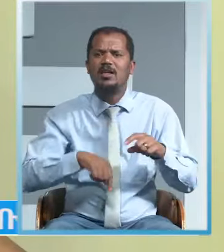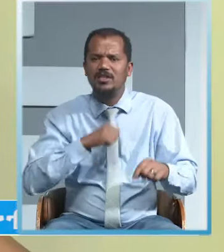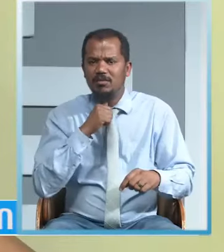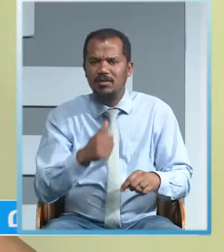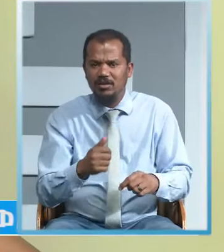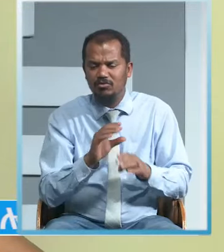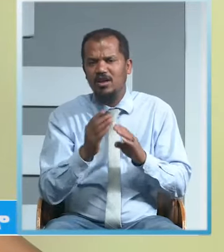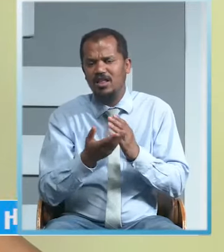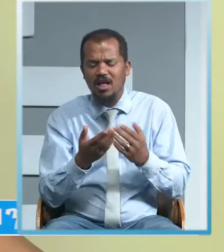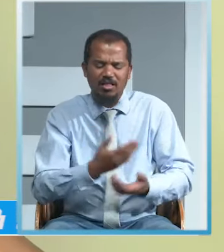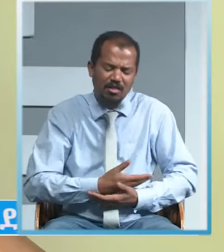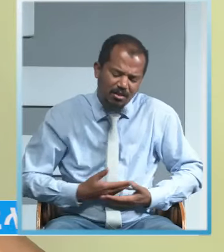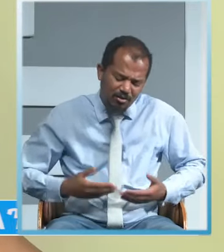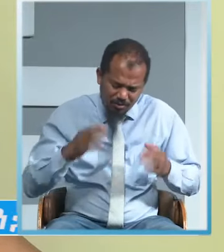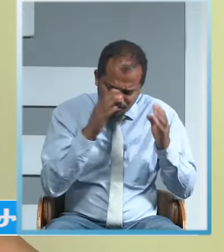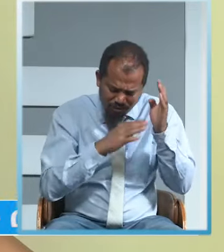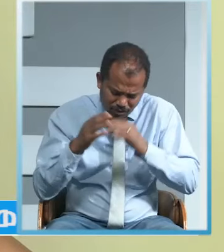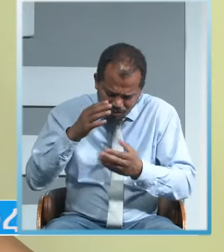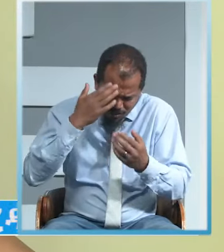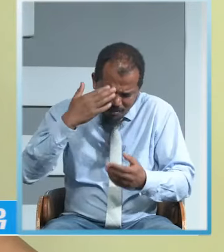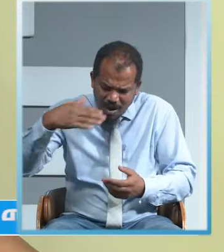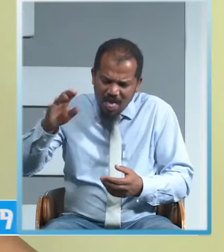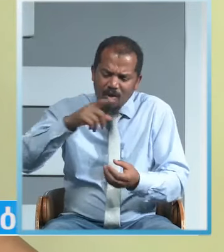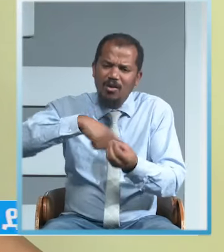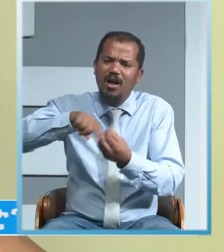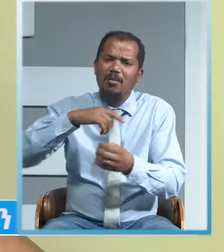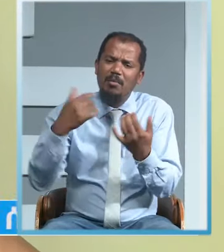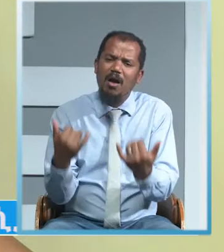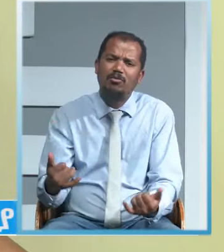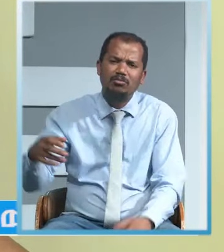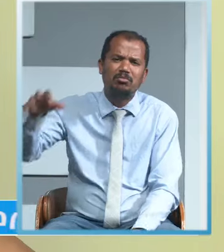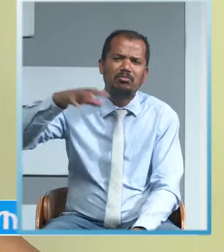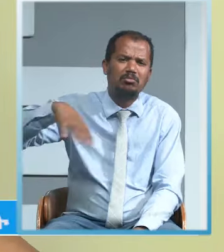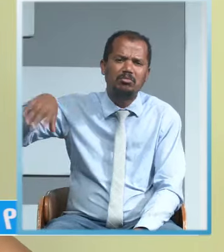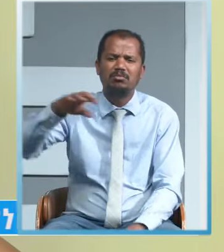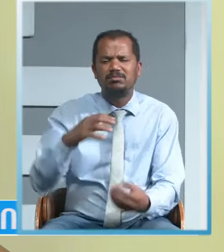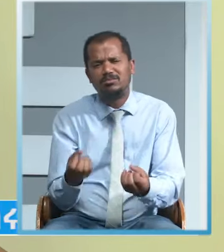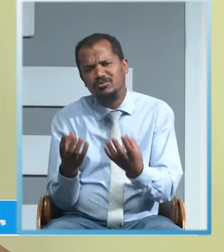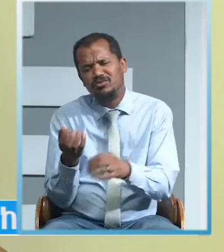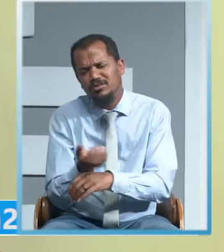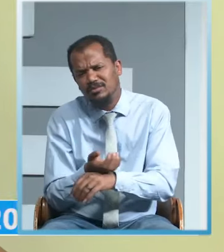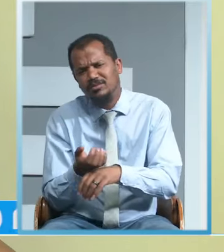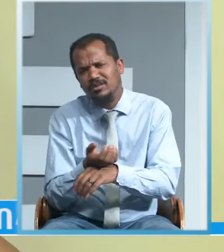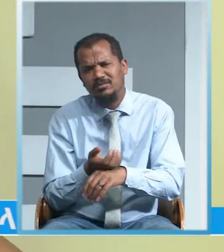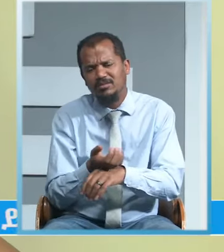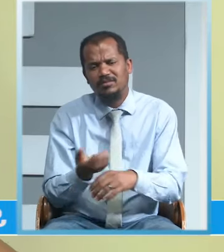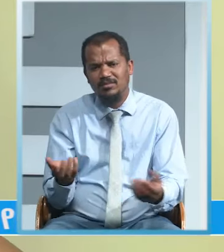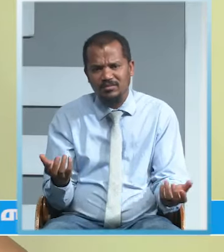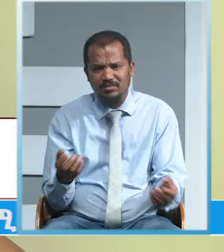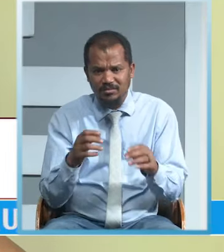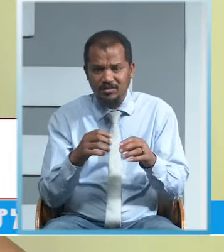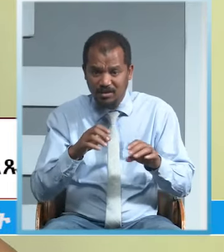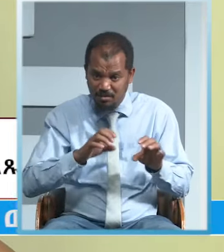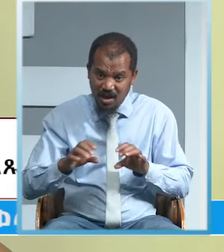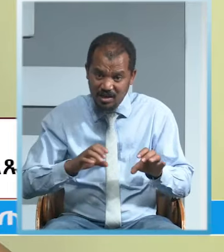ተርቦ ተቸግሮ የማያቅ አካባቢ ሁሉ አሁን ለእርዳታ ልመና እንድዳረግ